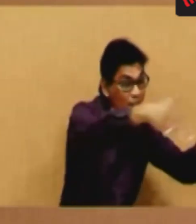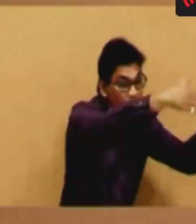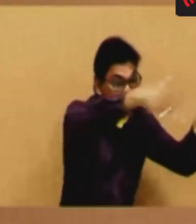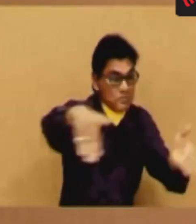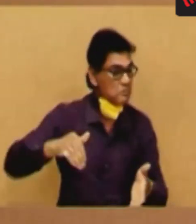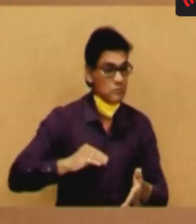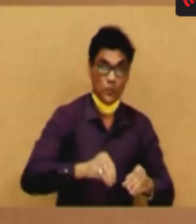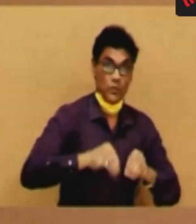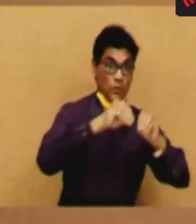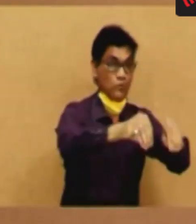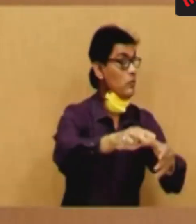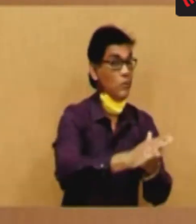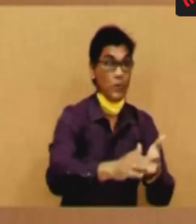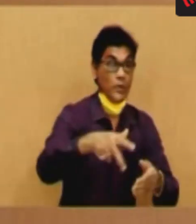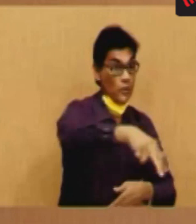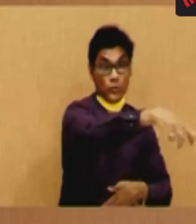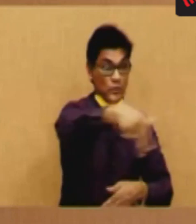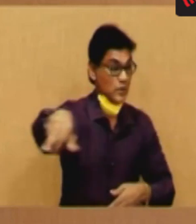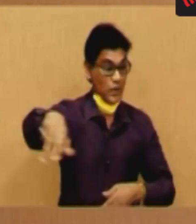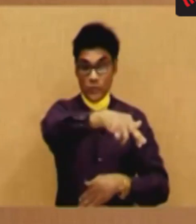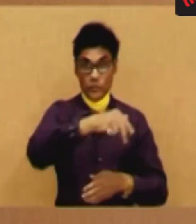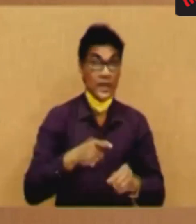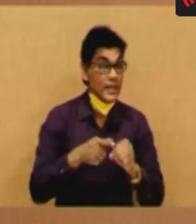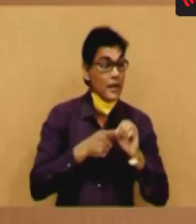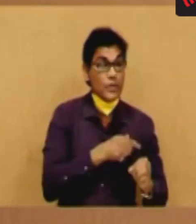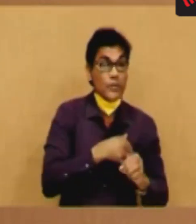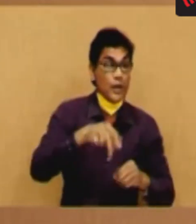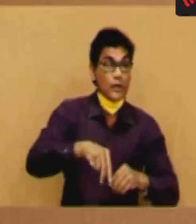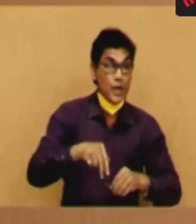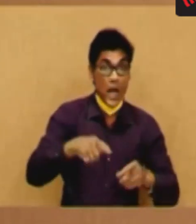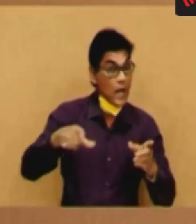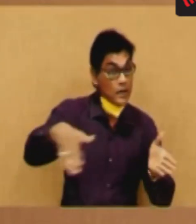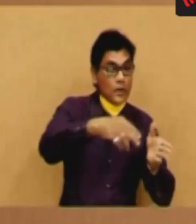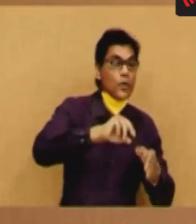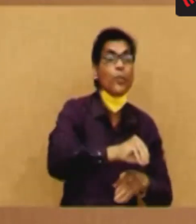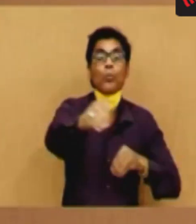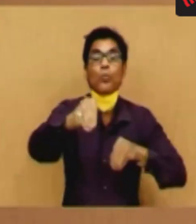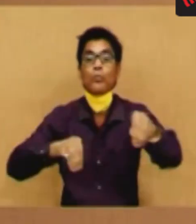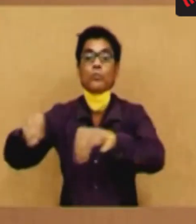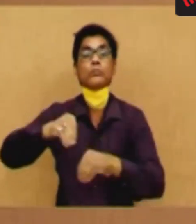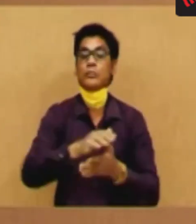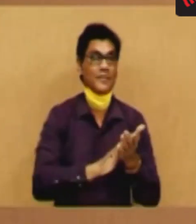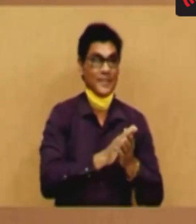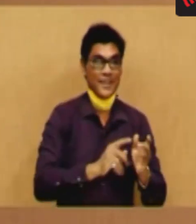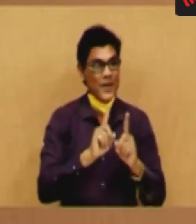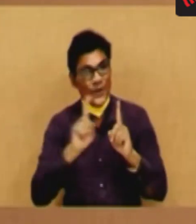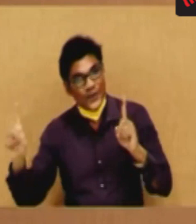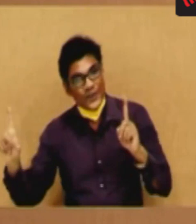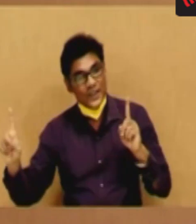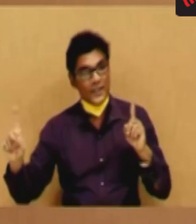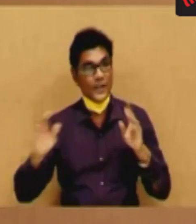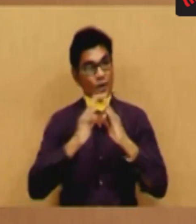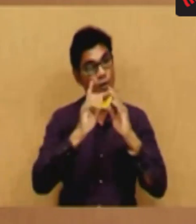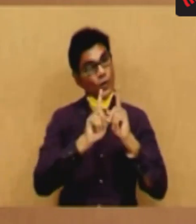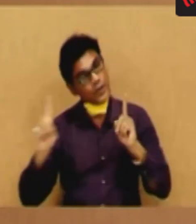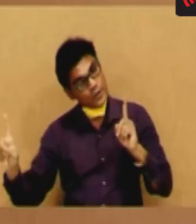जिनस आपण क्वारंटाइन सेंटर घर को आसिले ता माने नुह वर्तमान गाँ दांड बुलिबे अलगा रहिबे घरे रहिले